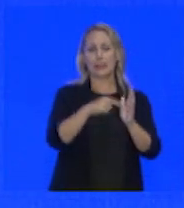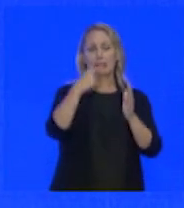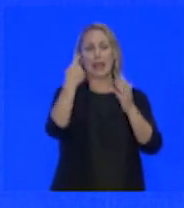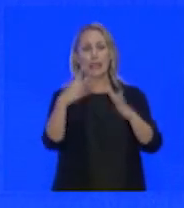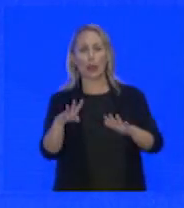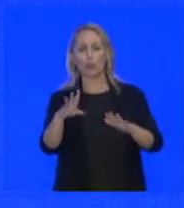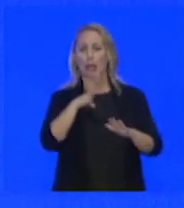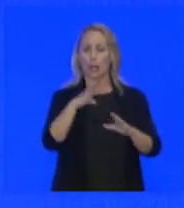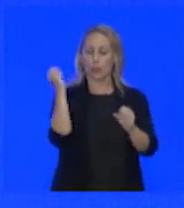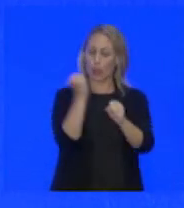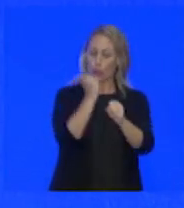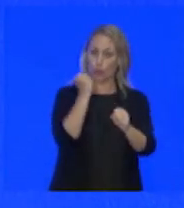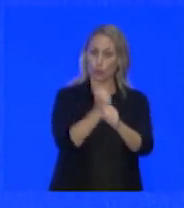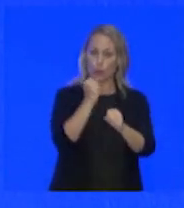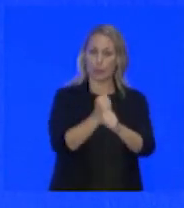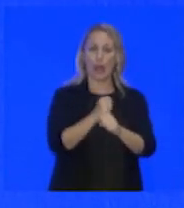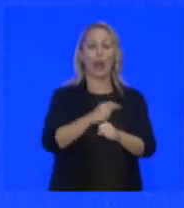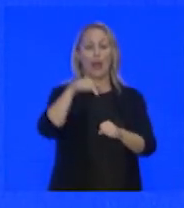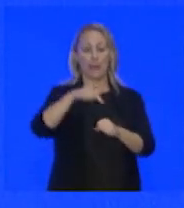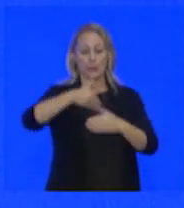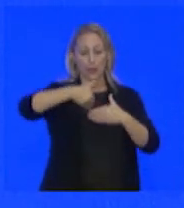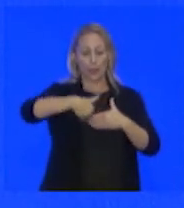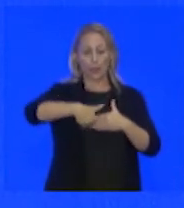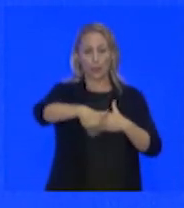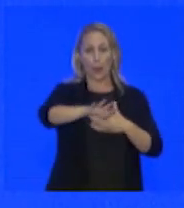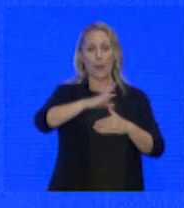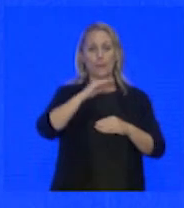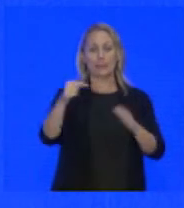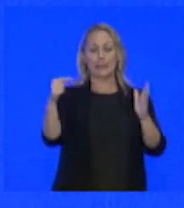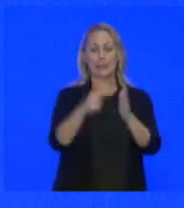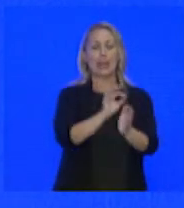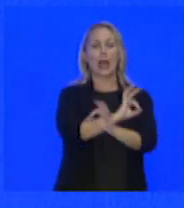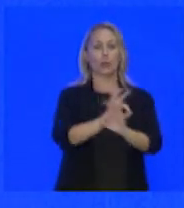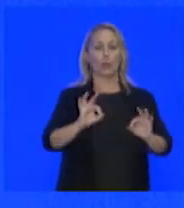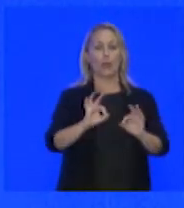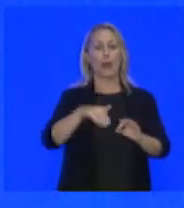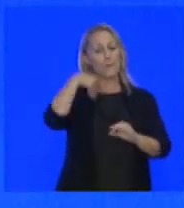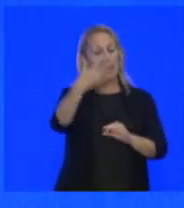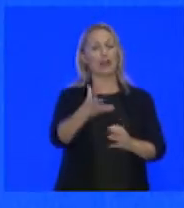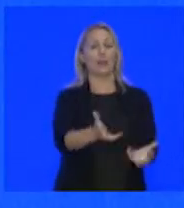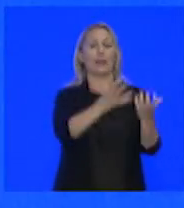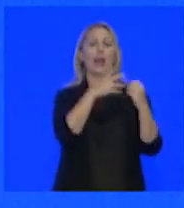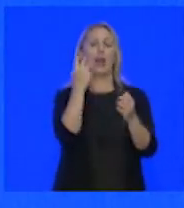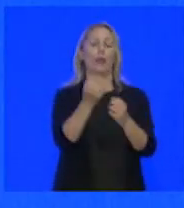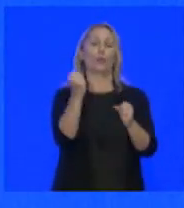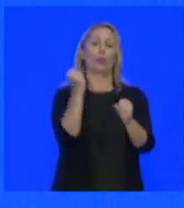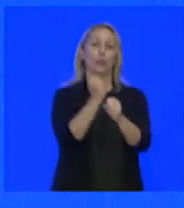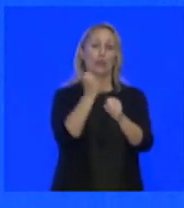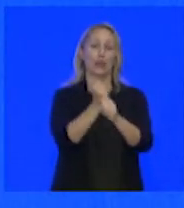1.900 εργαζόμενοι, μετά την ολοκλήρωση σχεδόν 1.000 άτομα. Η Κόσκο επίσης